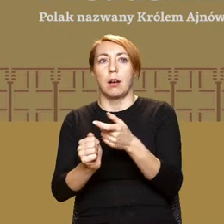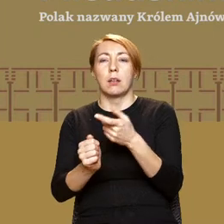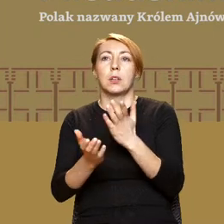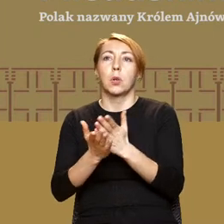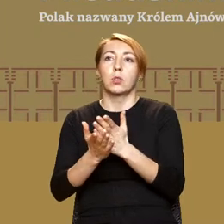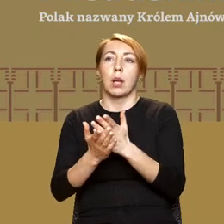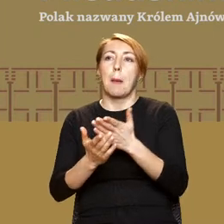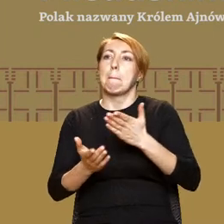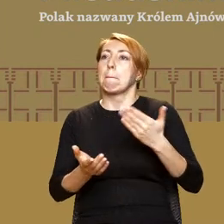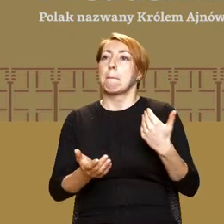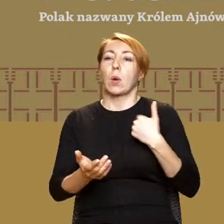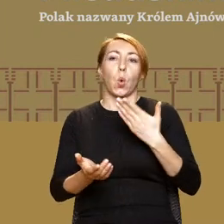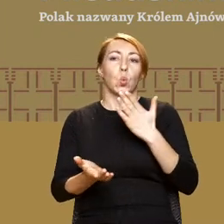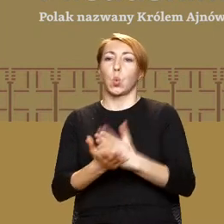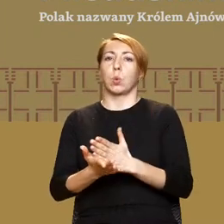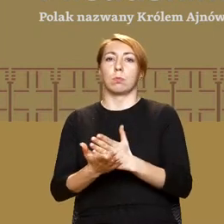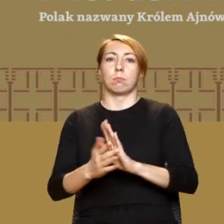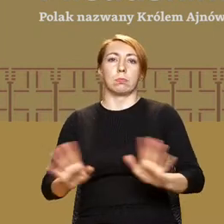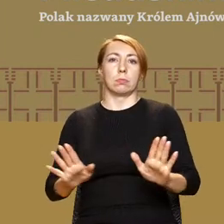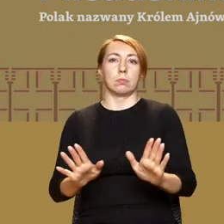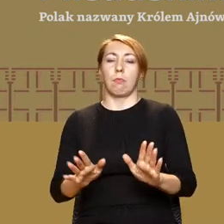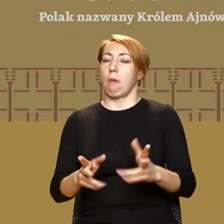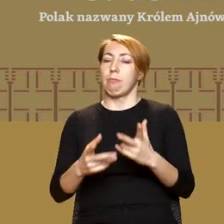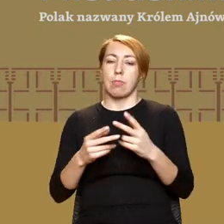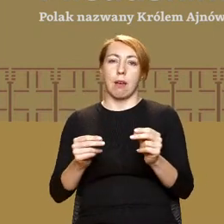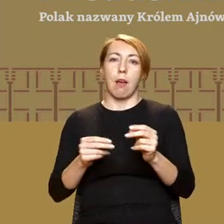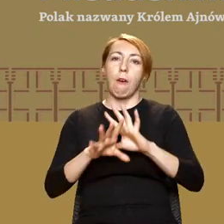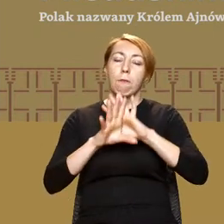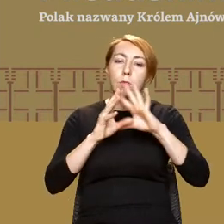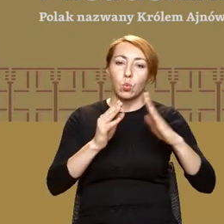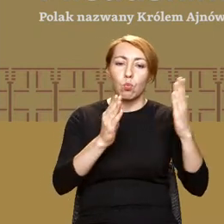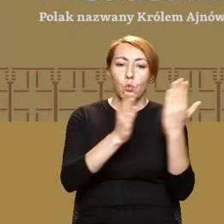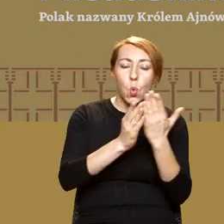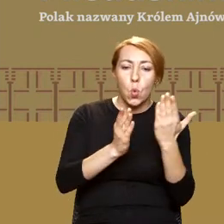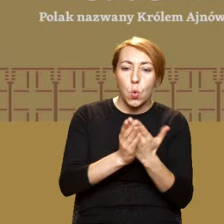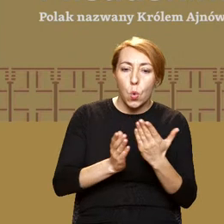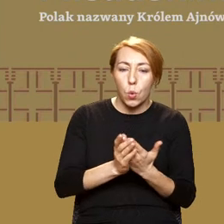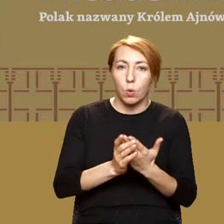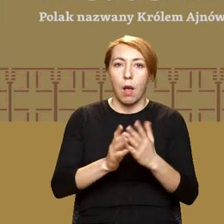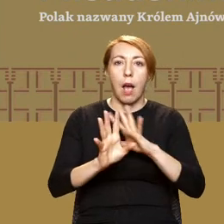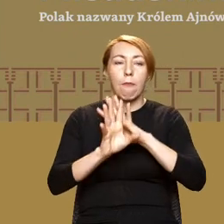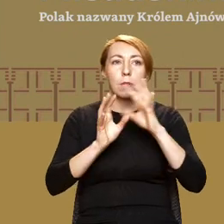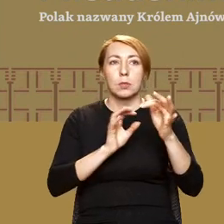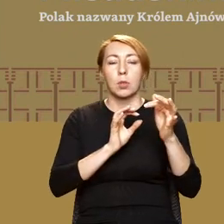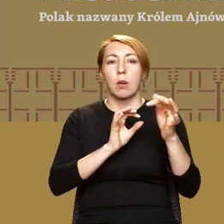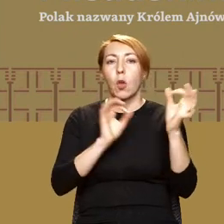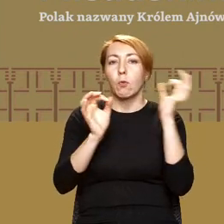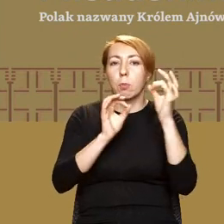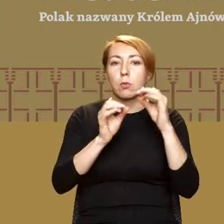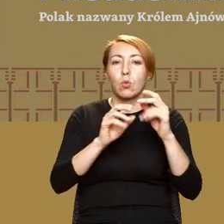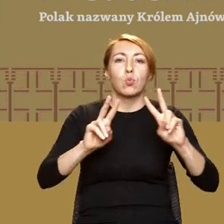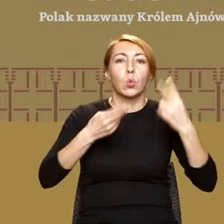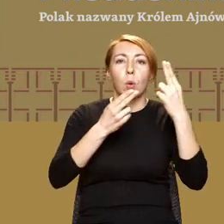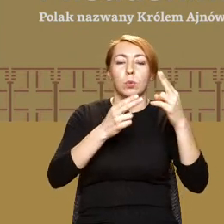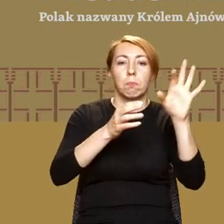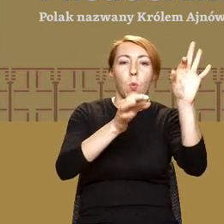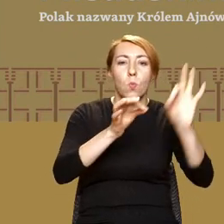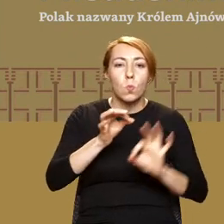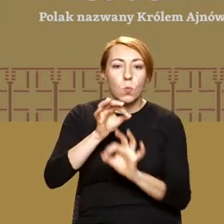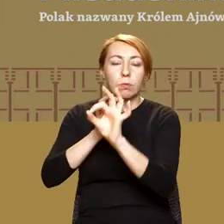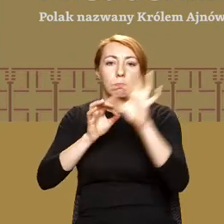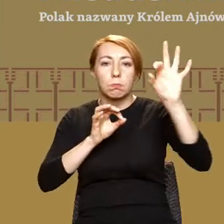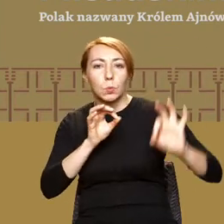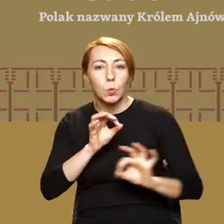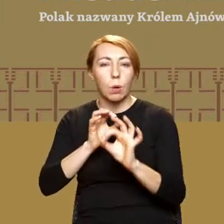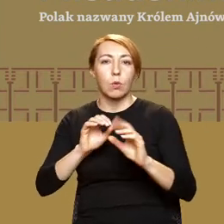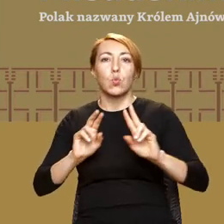Teraz państwo wiecie. Nie, po prostu wszystko było udokumentowane. Były odnośniki do prac, z których pewne idee zaczerpnął